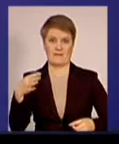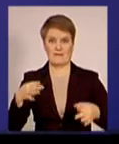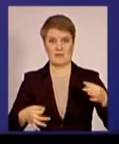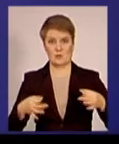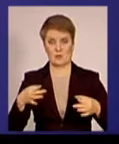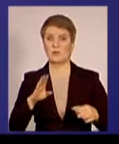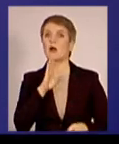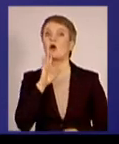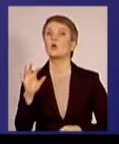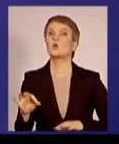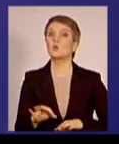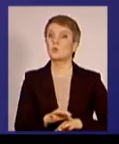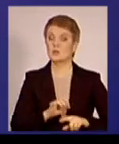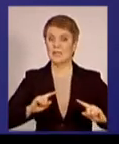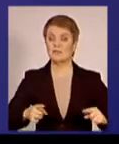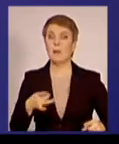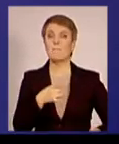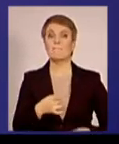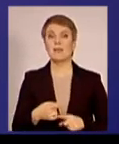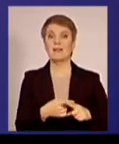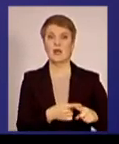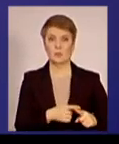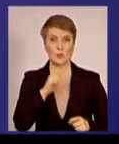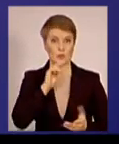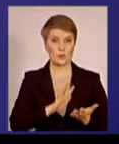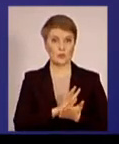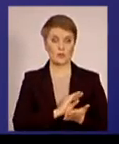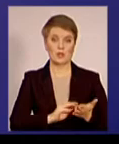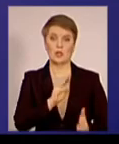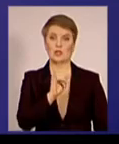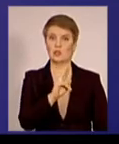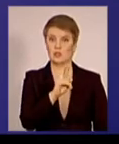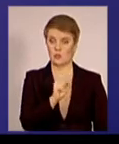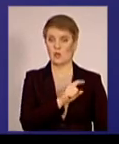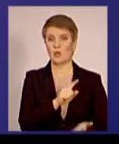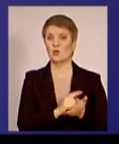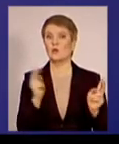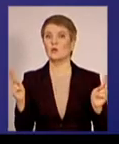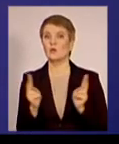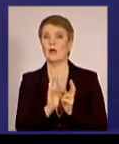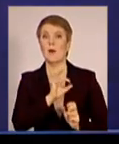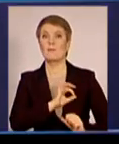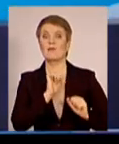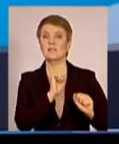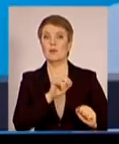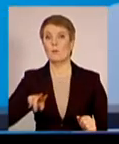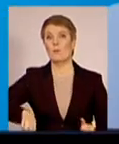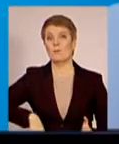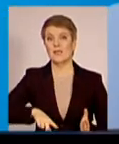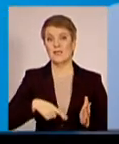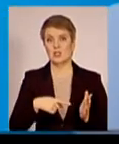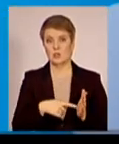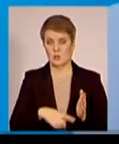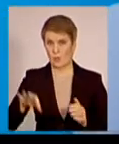дружина затриманого в Білорусі, українського журналіста Павла Шаройка, Олена сьогодні має зустрітися з правозахисниками у Мінську. Про це вона